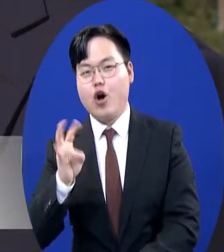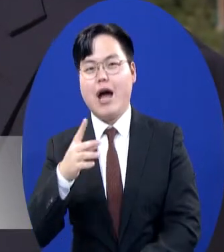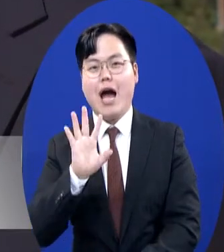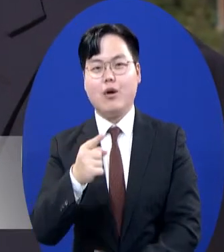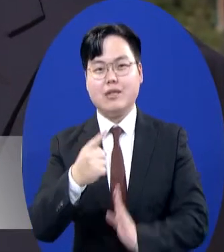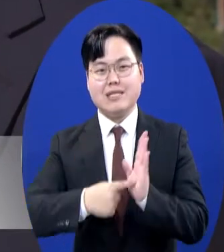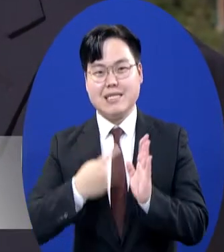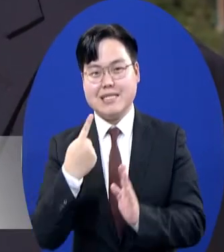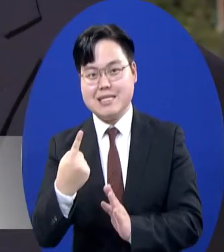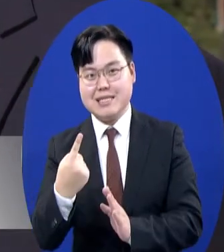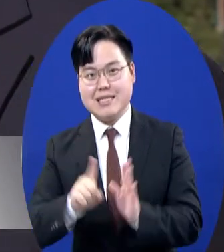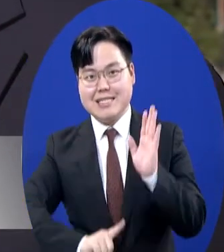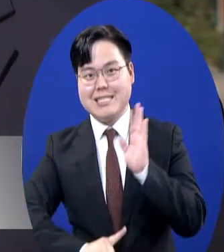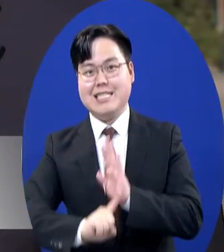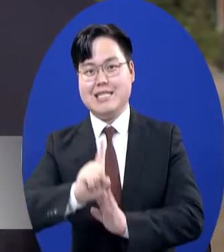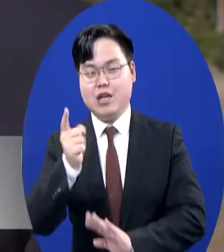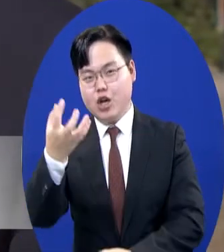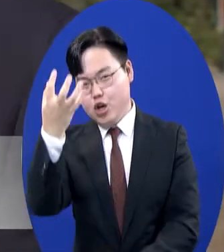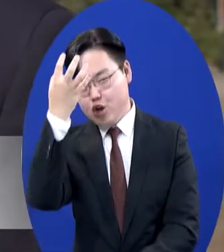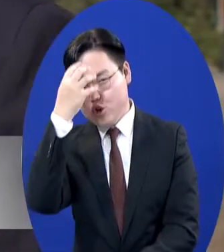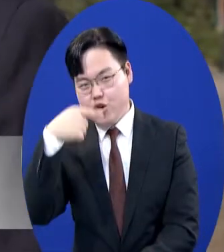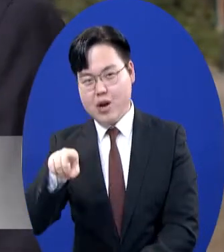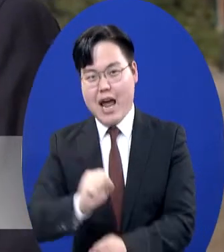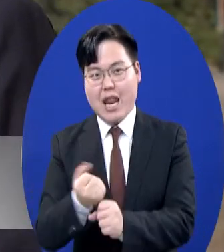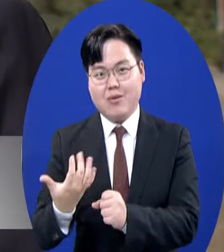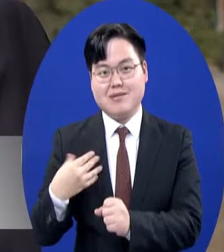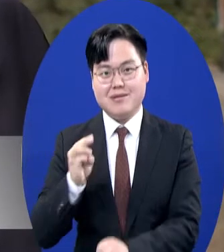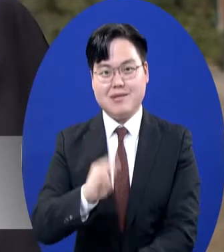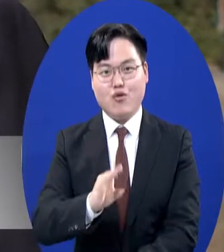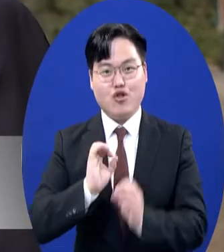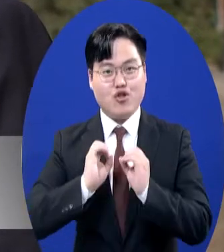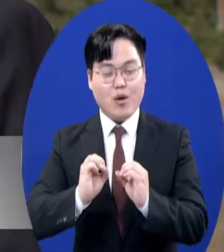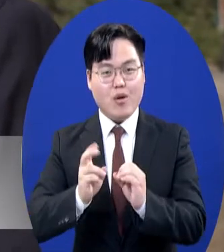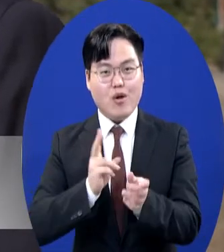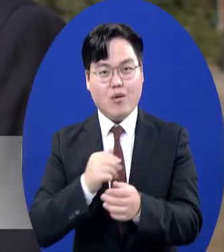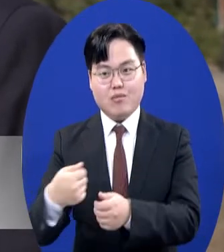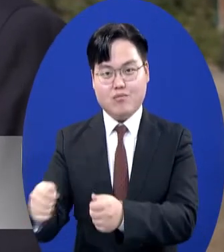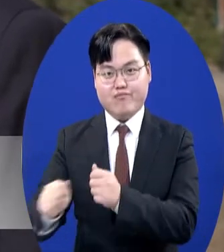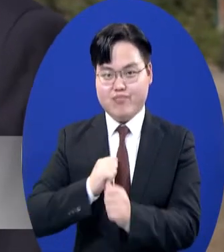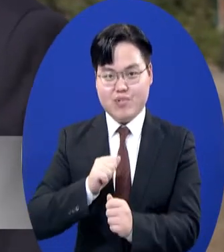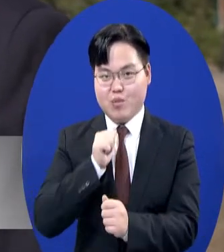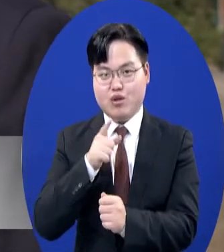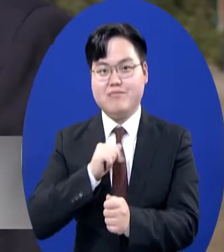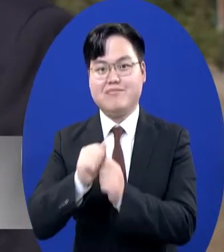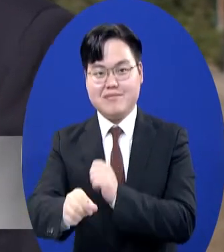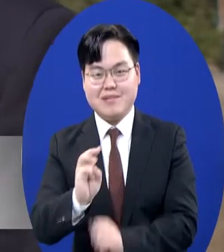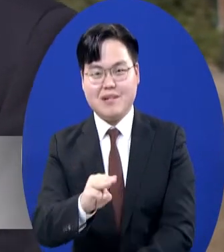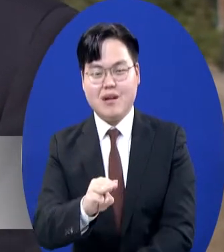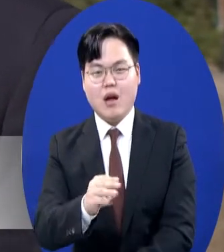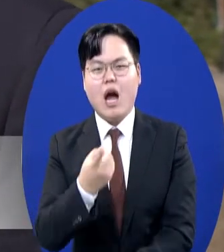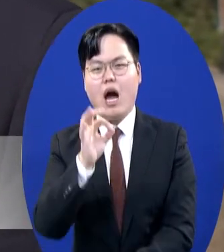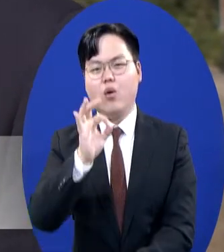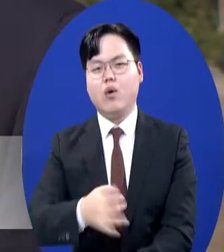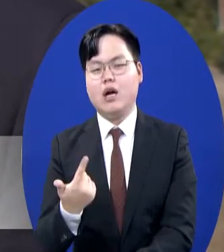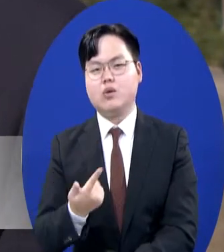эрчим хүчний үнийг төрөөс харьцуулахтай холбоотой бас энэ 6-7% өсөлтөн дээр бас 10% өсөлт гарч байгаа. Энэ